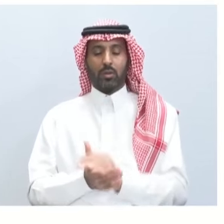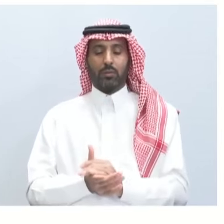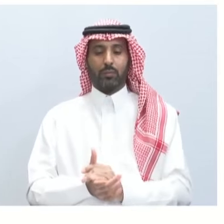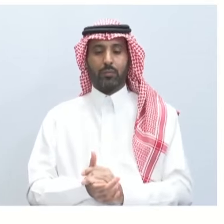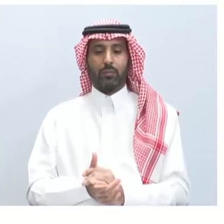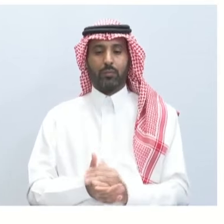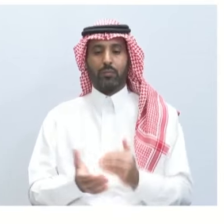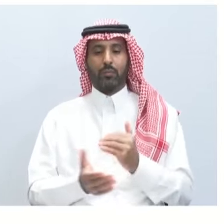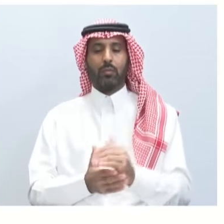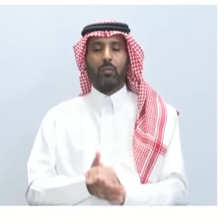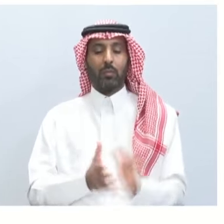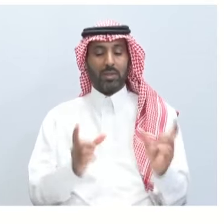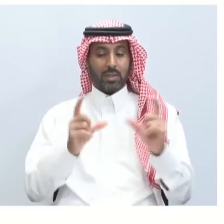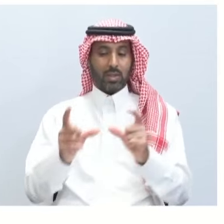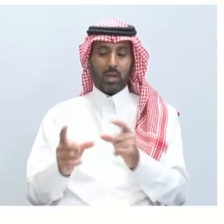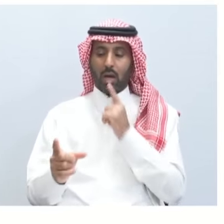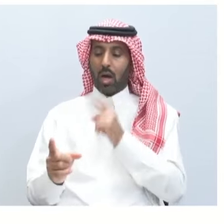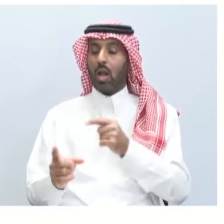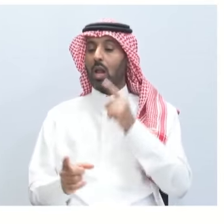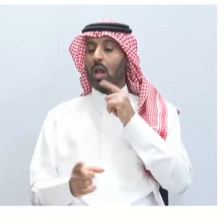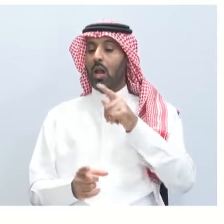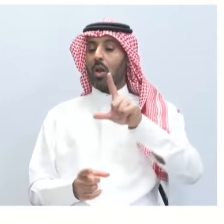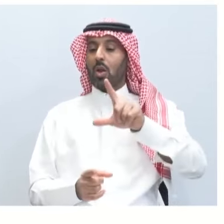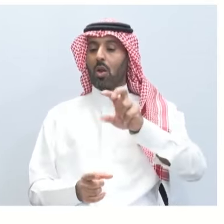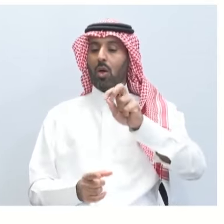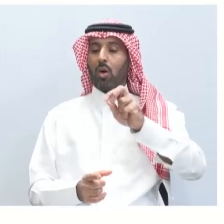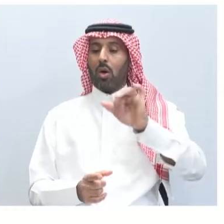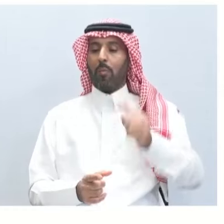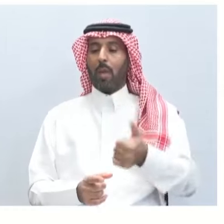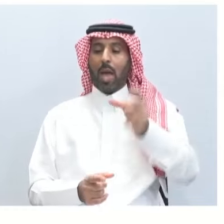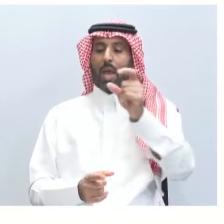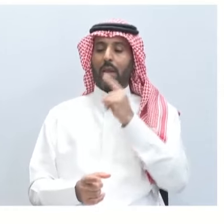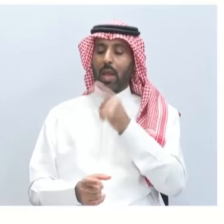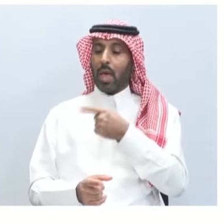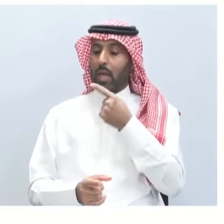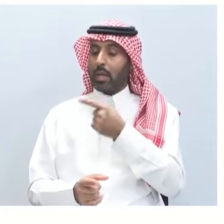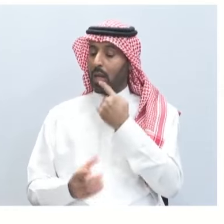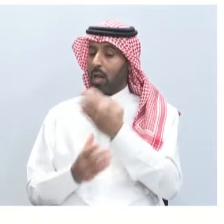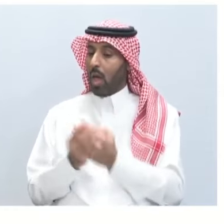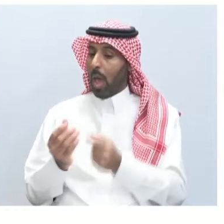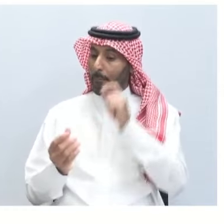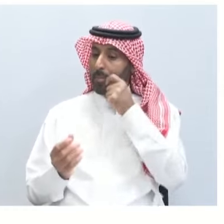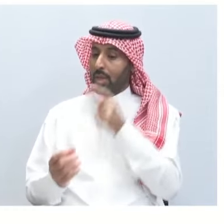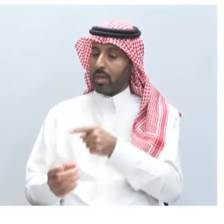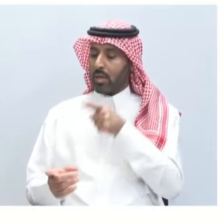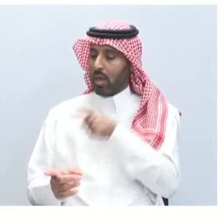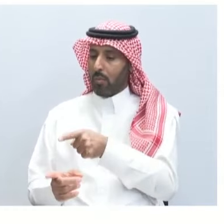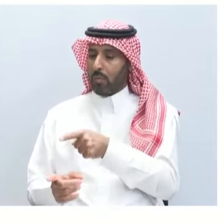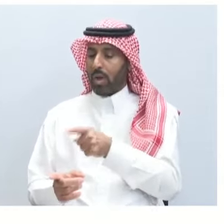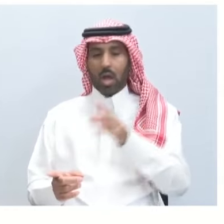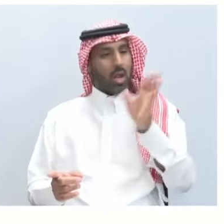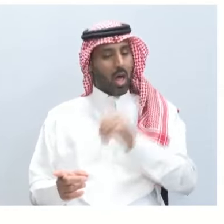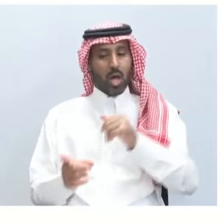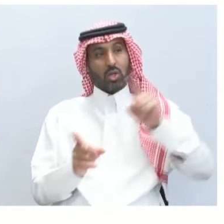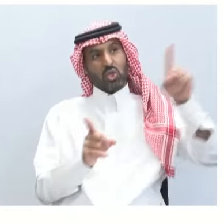وجل ثم جاءت الايه واذ قال لقمان لابنه وهو يعظه يا بني لا تشرك بالله ان الشرك لظلم